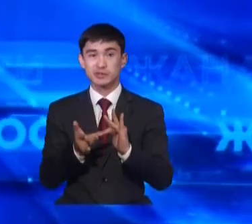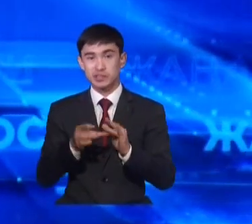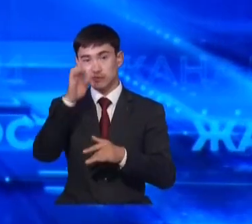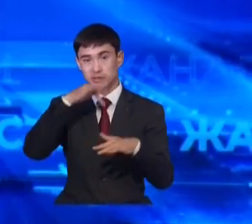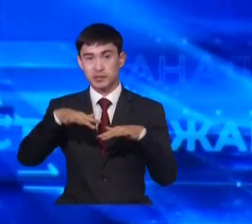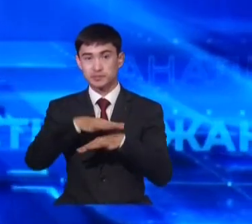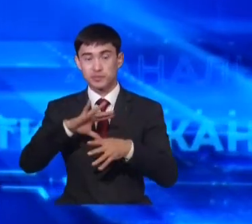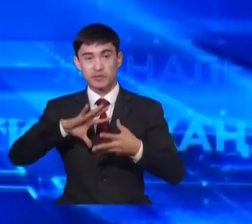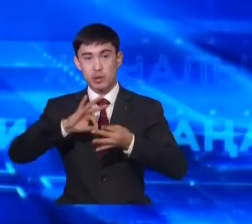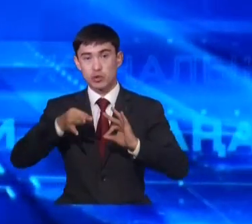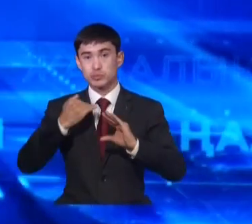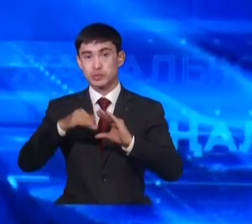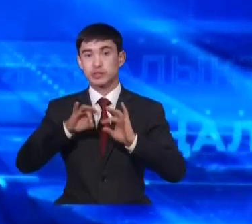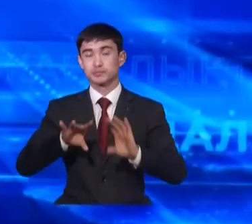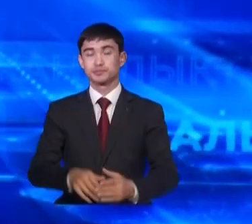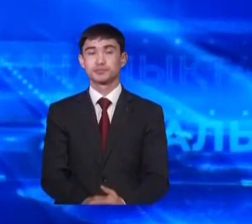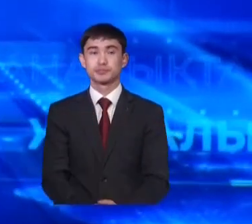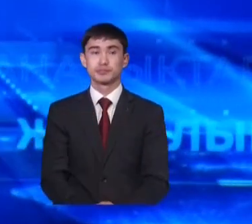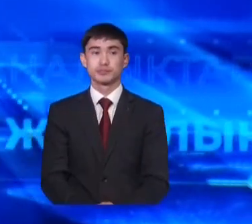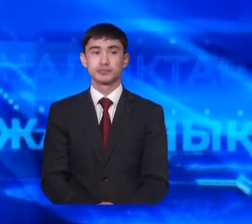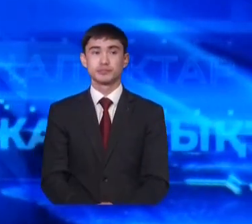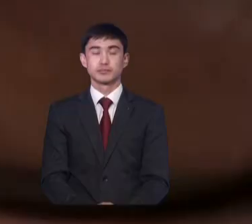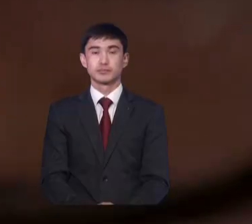цифровизации в стране. Все подробности в следующем сюжете.